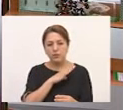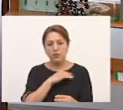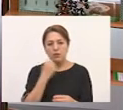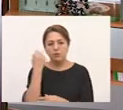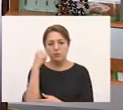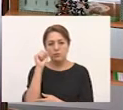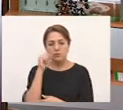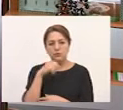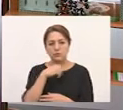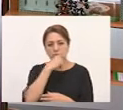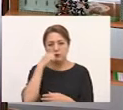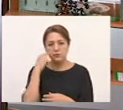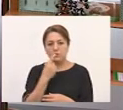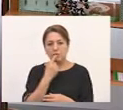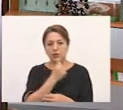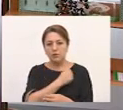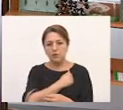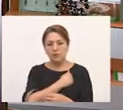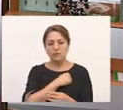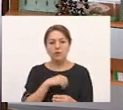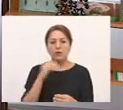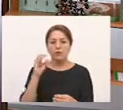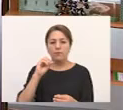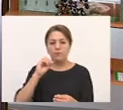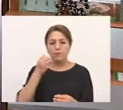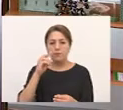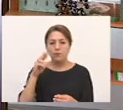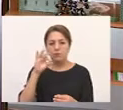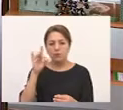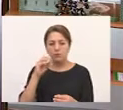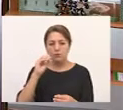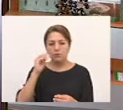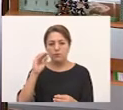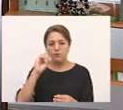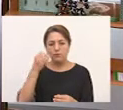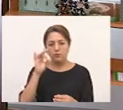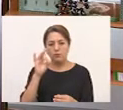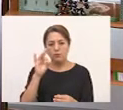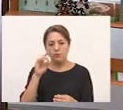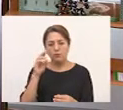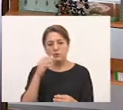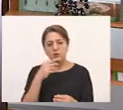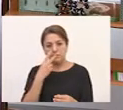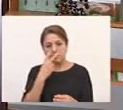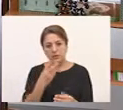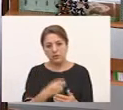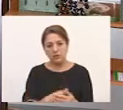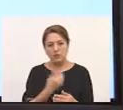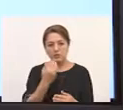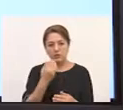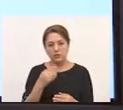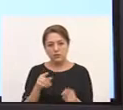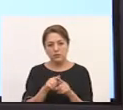войне. «Федора Федоровича бивали, и ваших генералов побью», — скажет Пугачев.